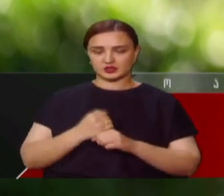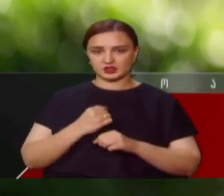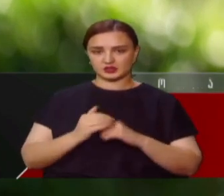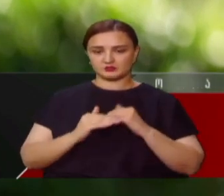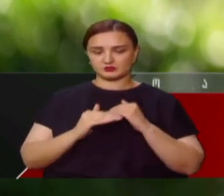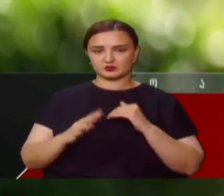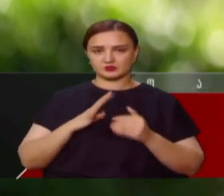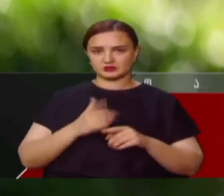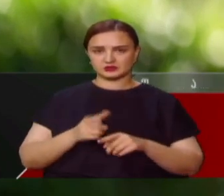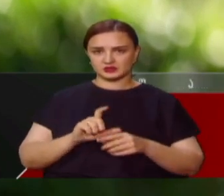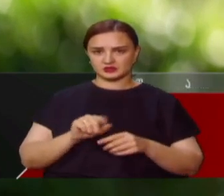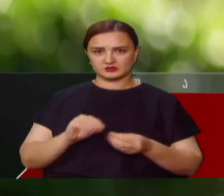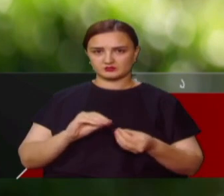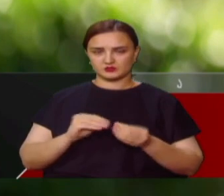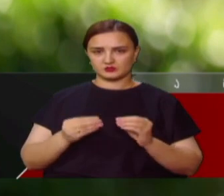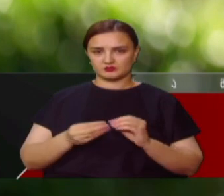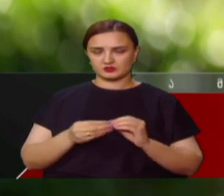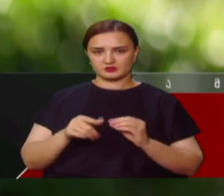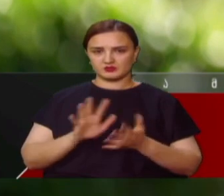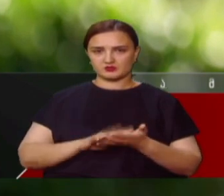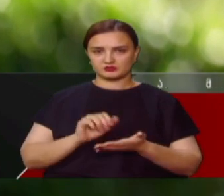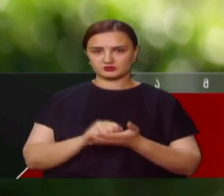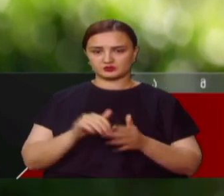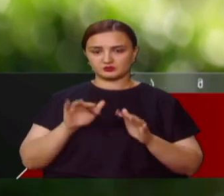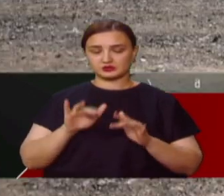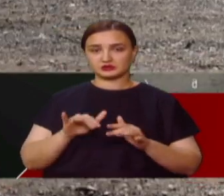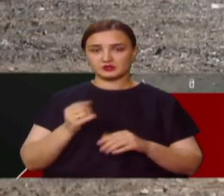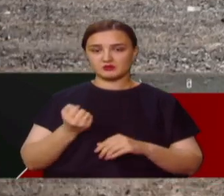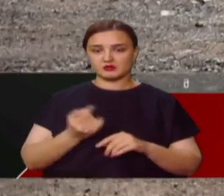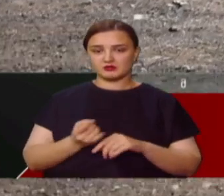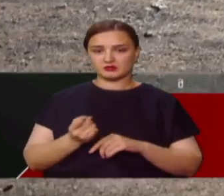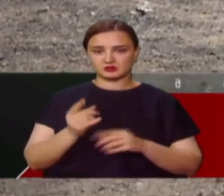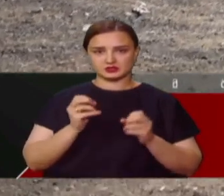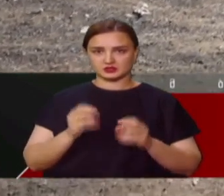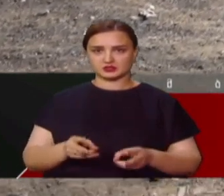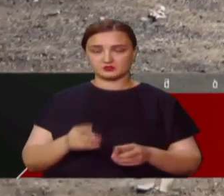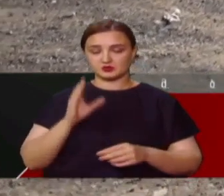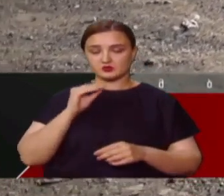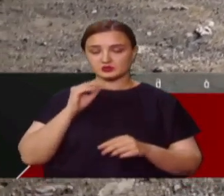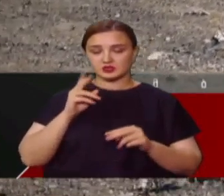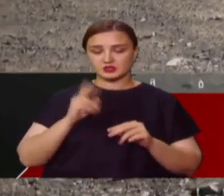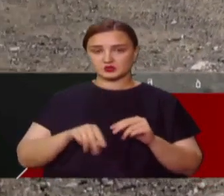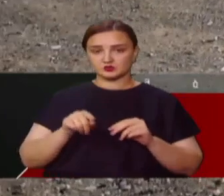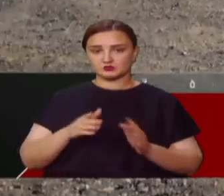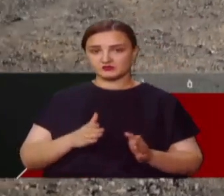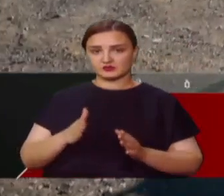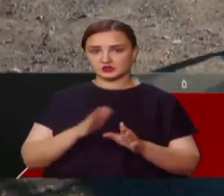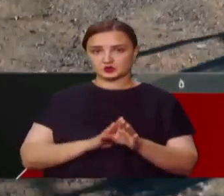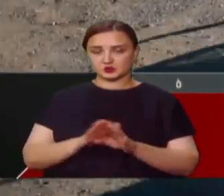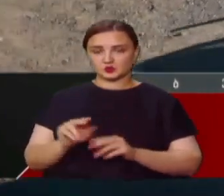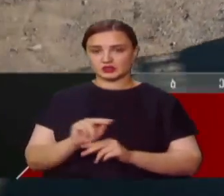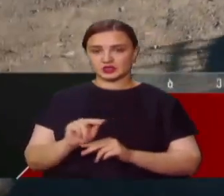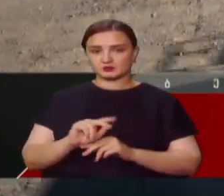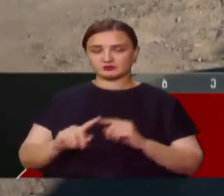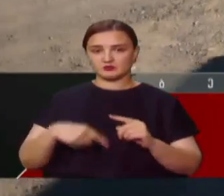საკმაოდ ამორტიზირებული და იქ გადაადგილება გარკვეულწილად საფრთხესაც წარმოადგენდა. როდესაც დასრულდება აღნიშნული გზის სრული